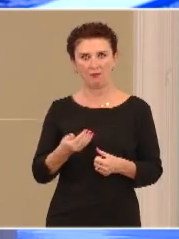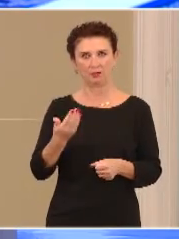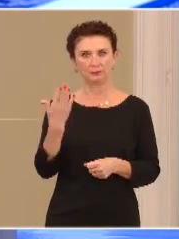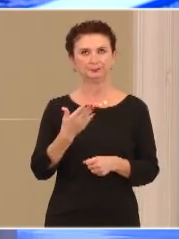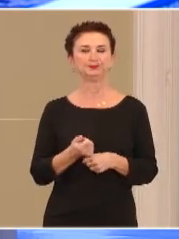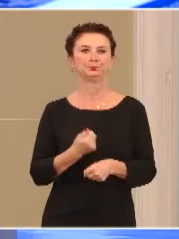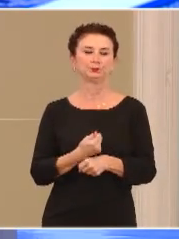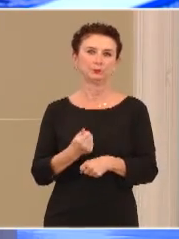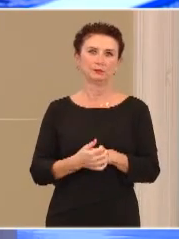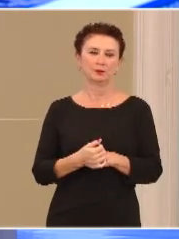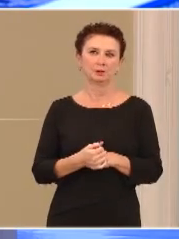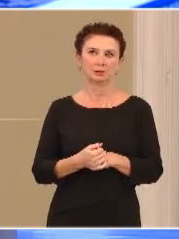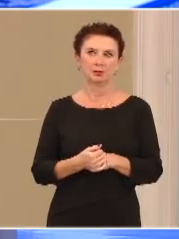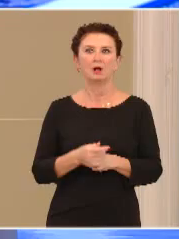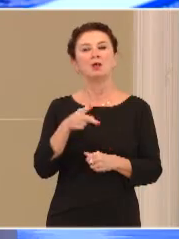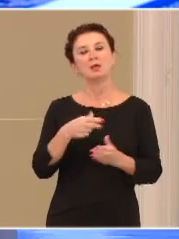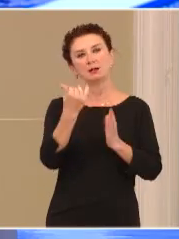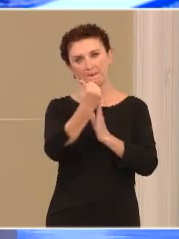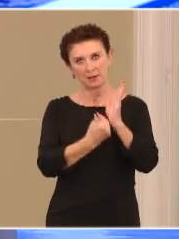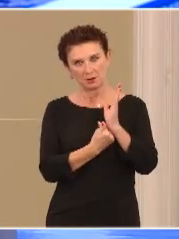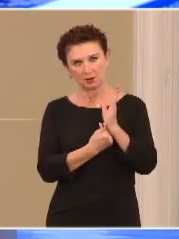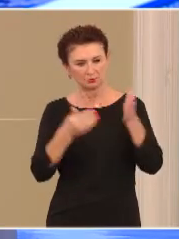górnictwa koncentruje się na